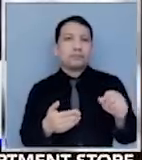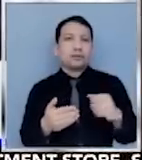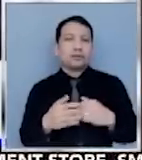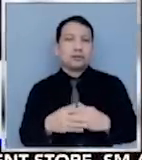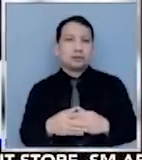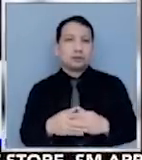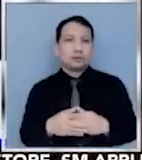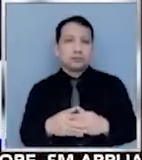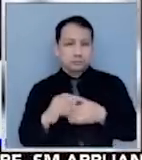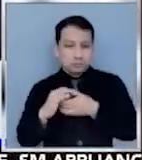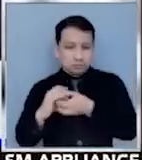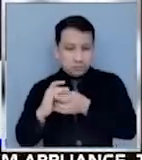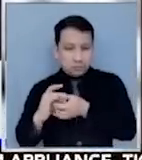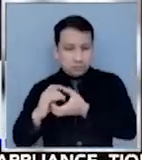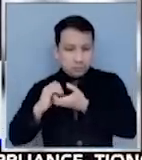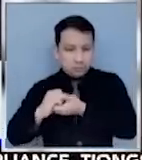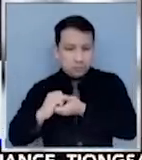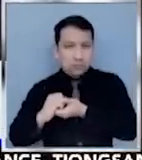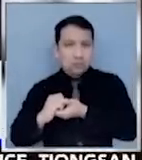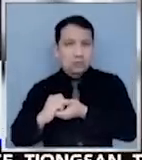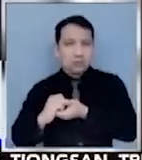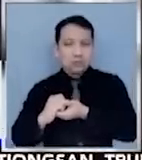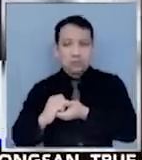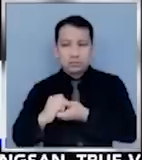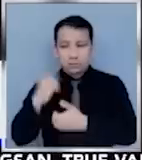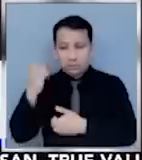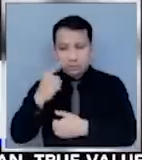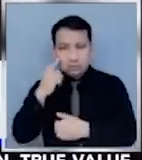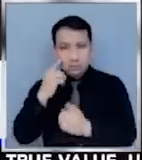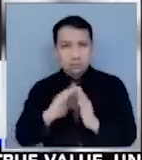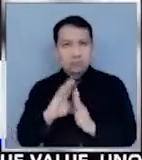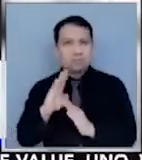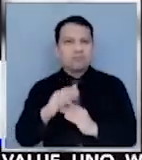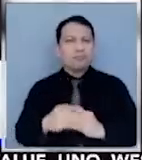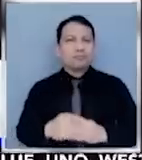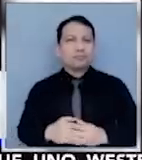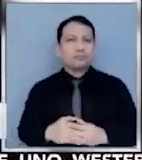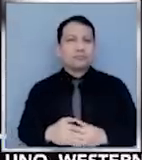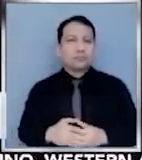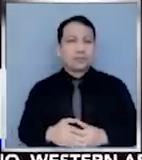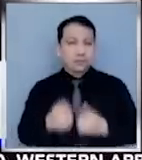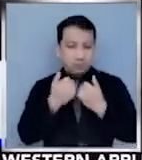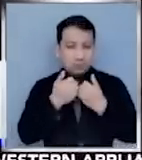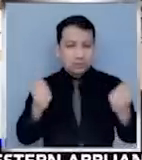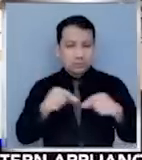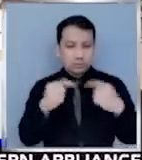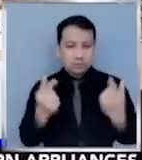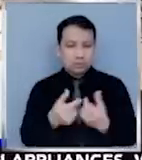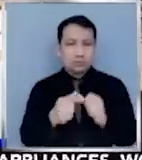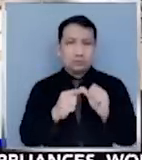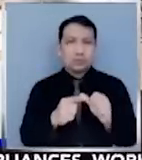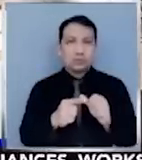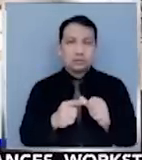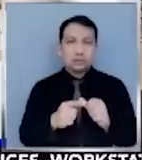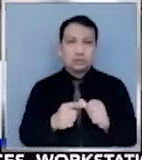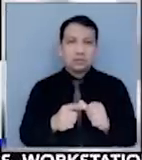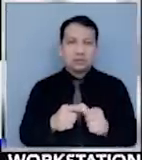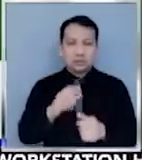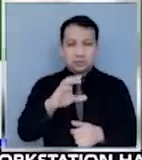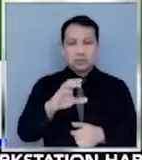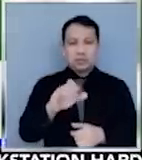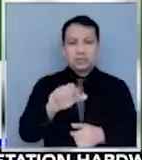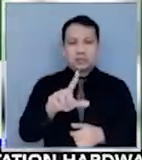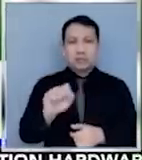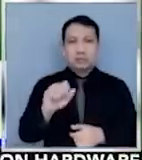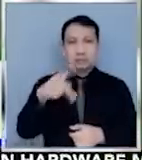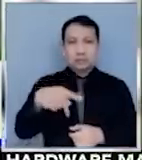relations both politically and economically. Inanunsyo rin ng grupo ang paggagawad ng Carlos P. Romulo Award